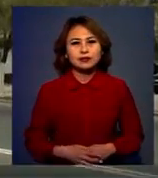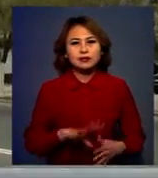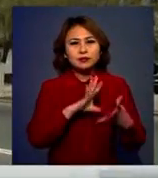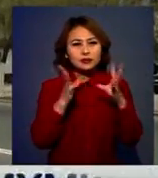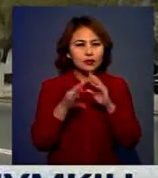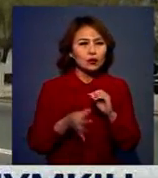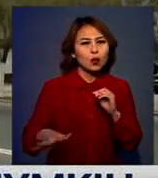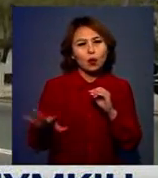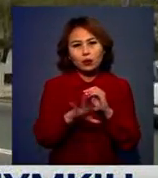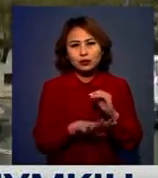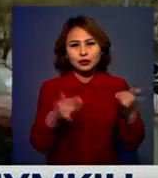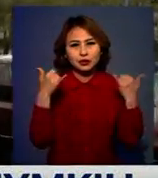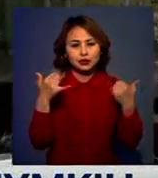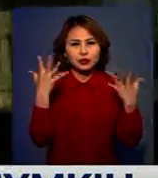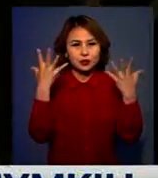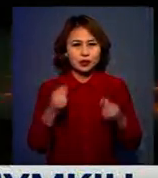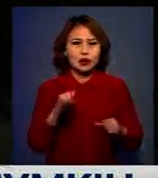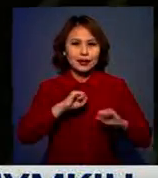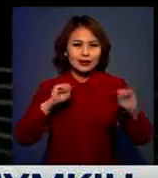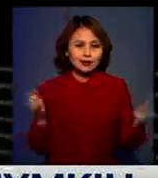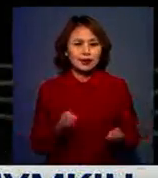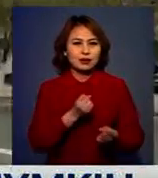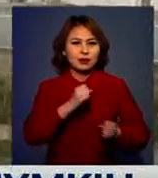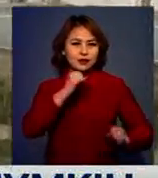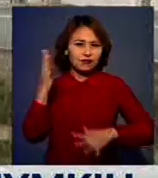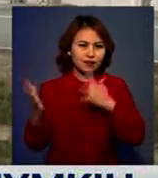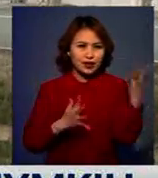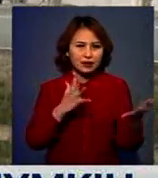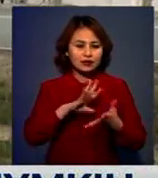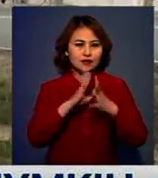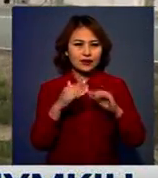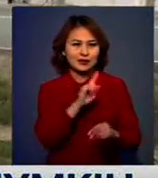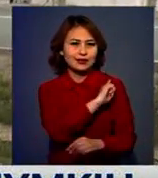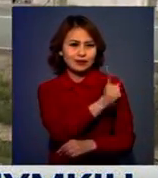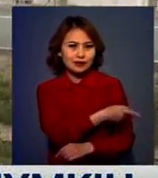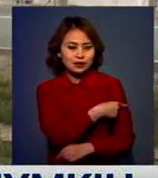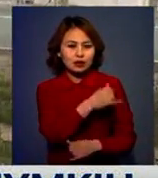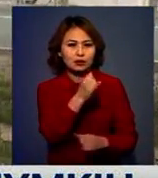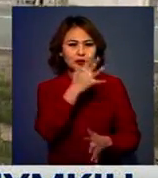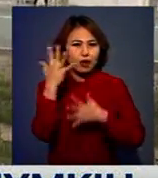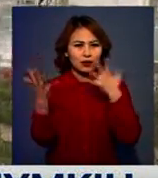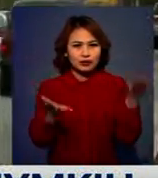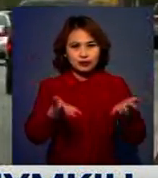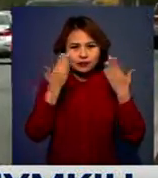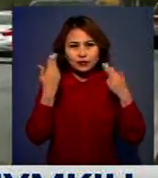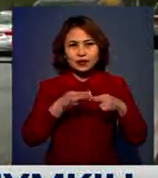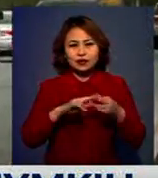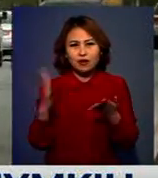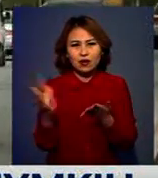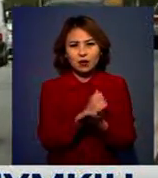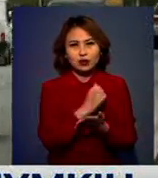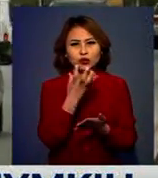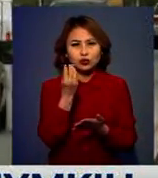отыр. Жалпы облыс аумағында бүгіннің өзінде қатты жел соғып тұр. Синоптиктер шаңды дауылдың күші алдағы